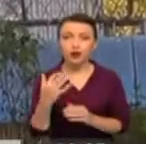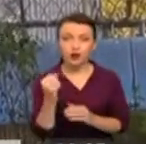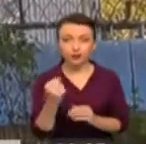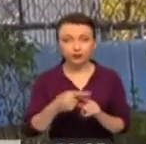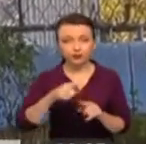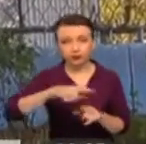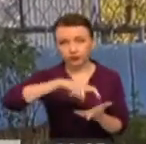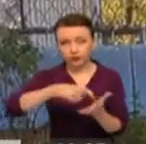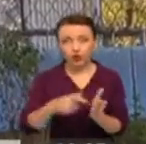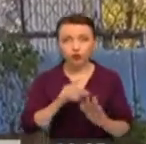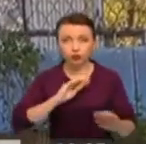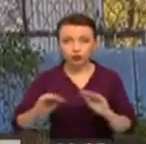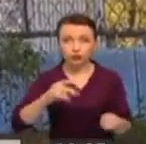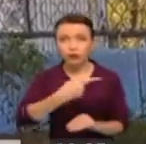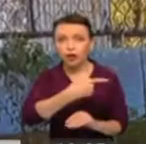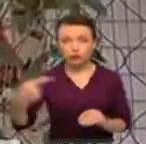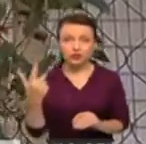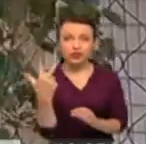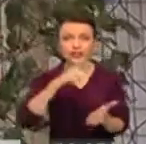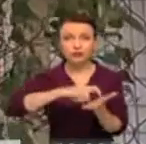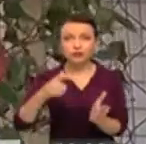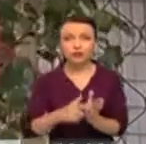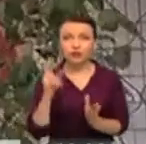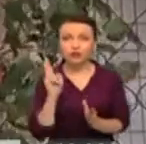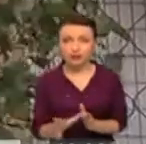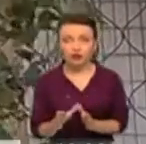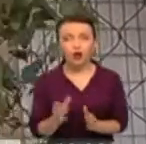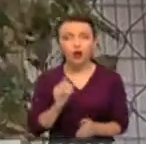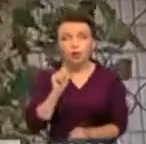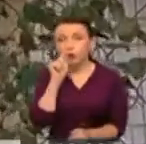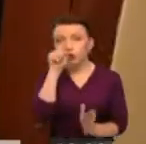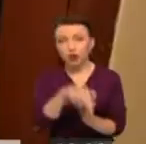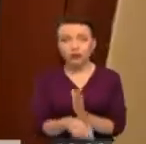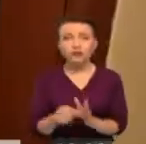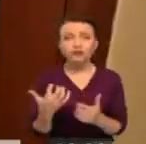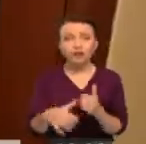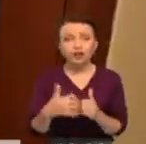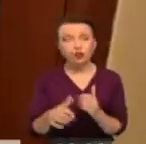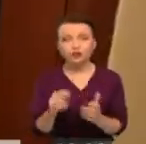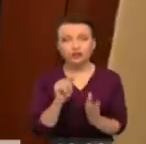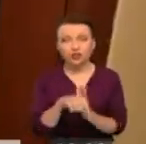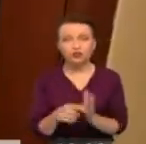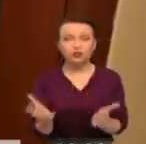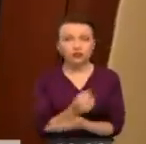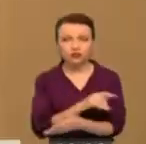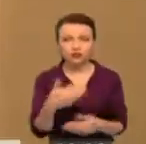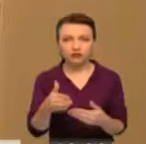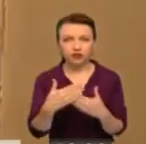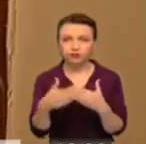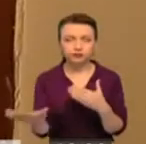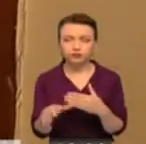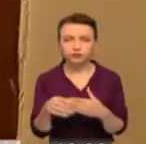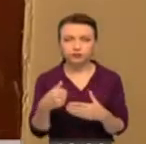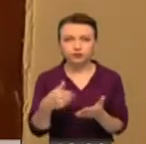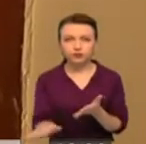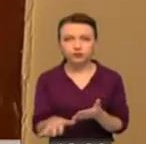нічліжку облаштували на першому поверсі у трикімнатній квартирі. Однак потрапити усередину не вдалося. Двері не відчинили. Навіть при